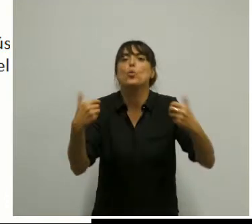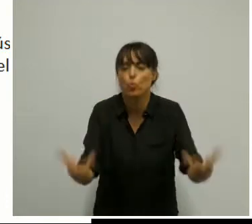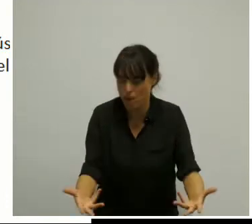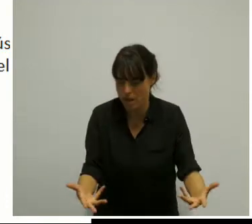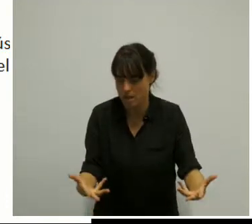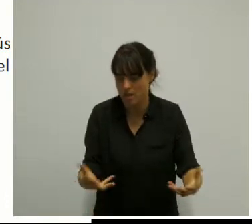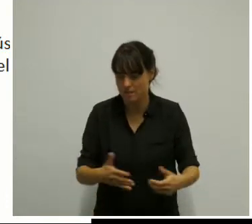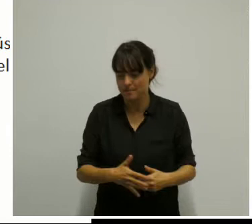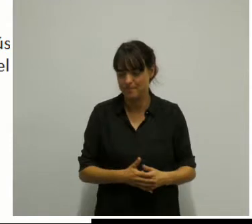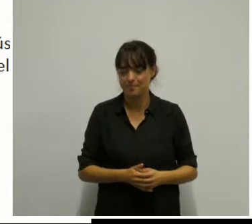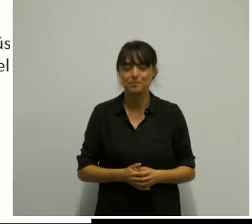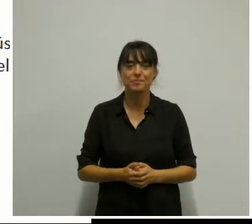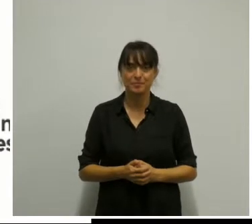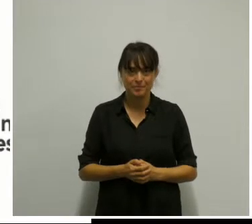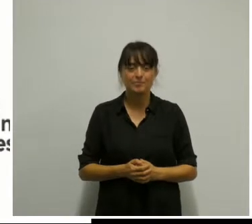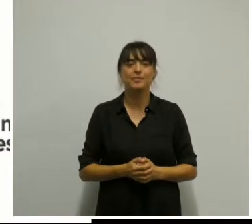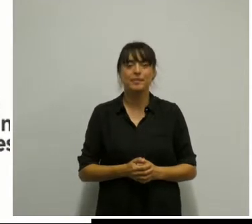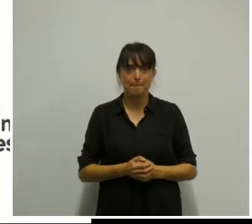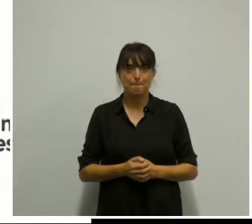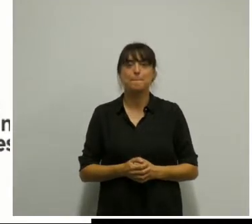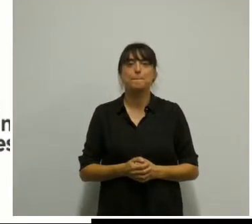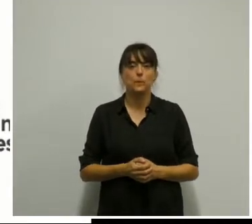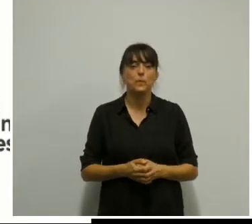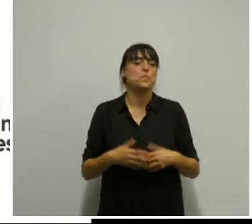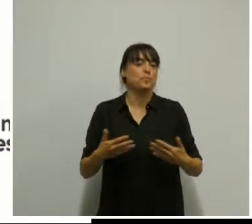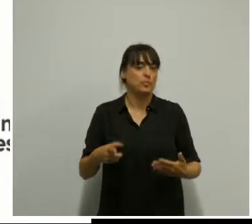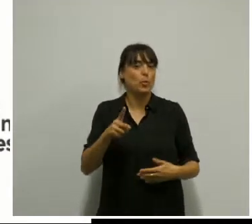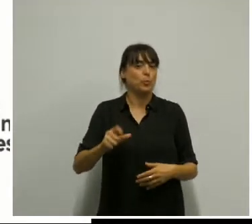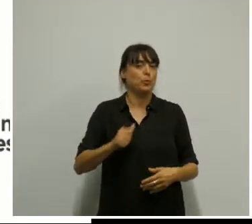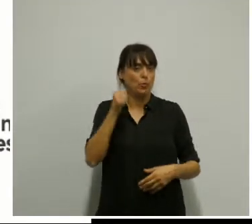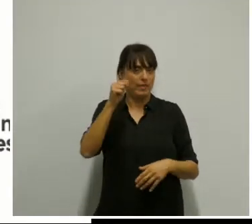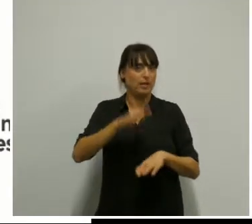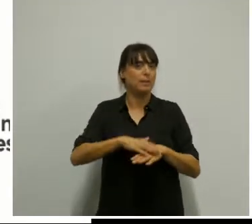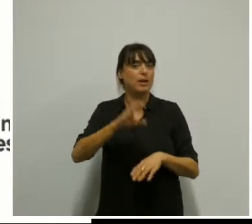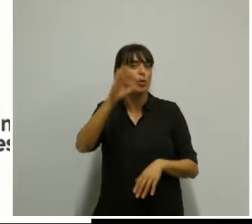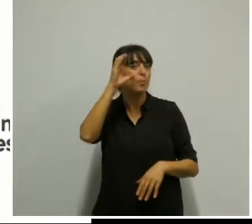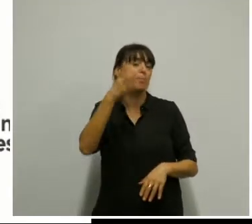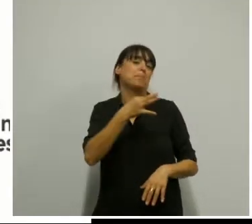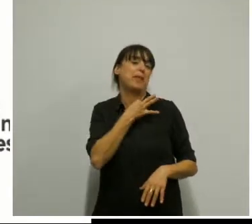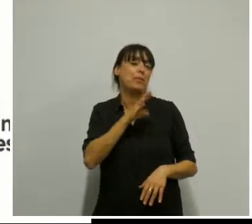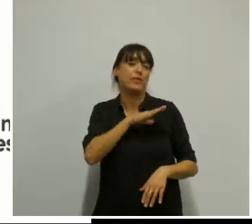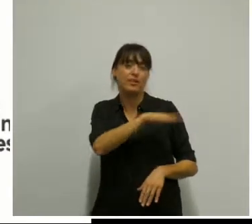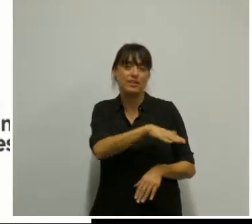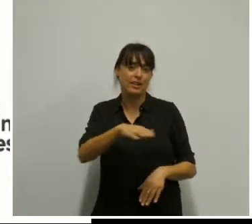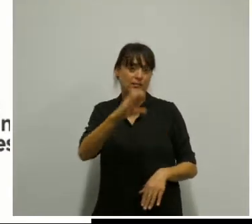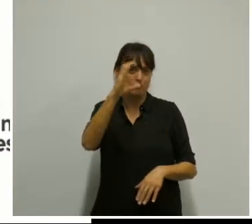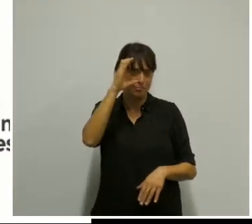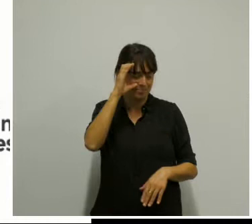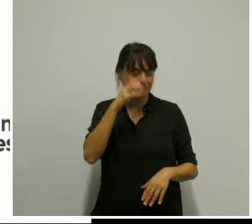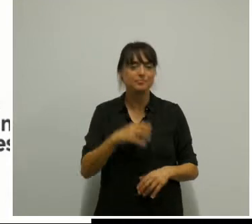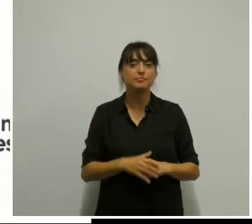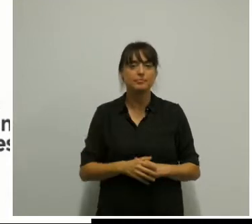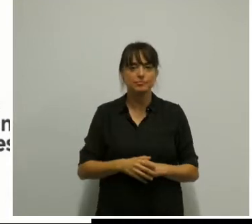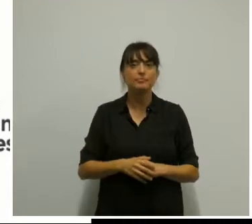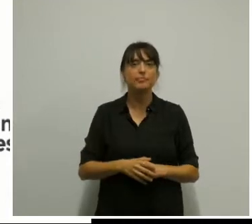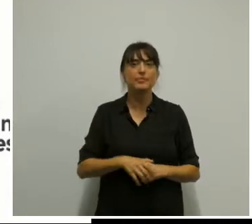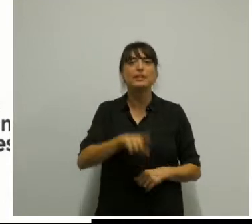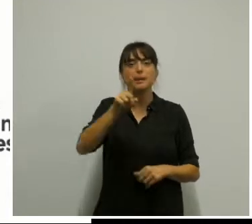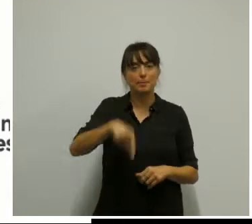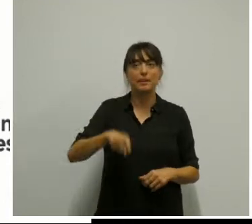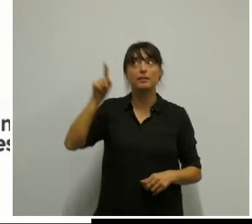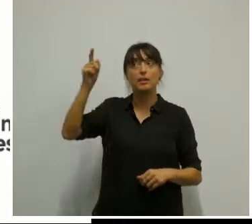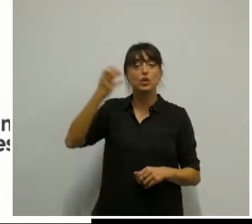I era una manera això de que també escoltéssim la veu dels nens i nenes. Després, bueno, de l'Ajuntament de Barcelona vam agafar aquests criteris, que és que ha de